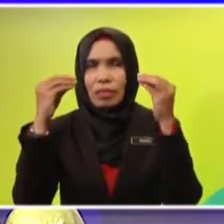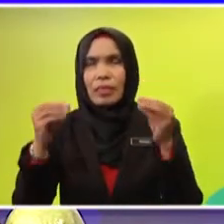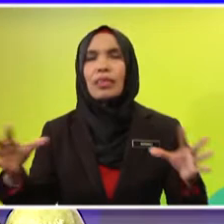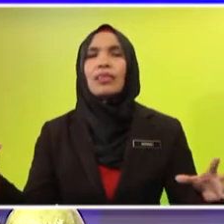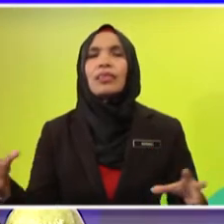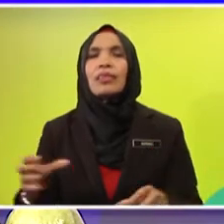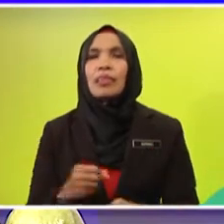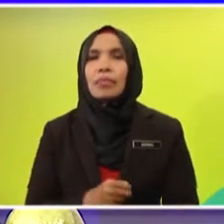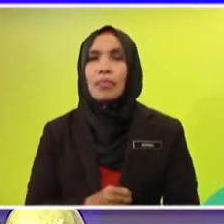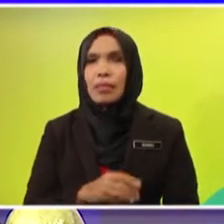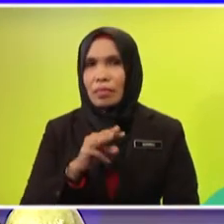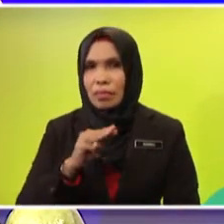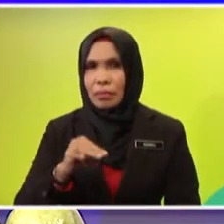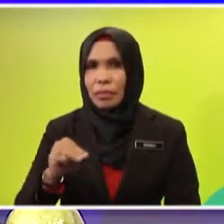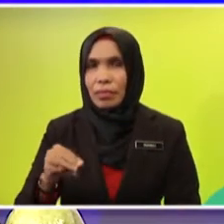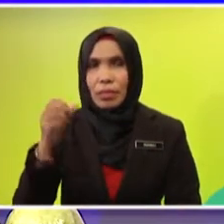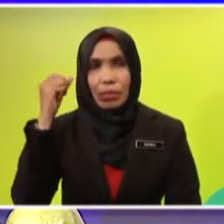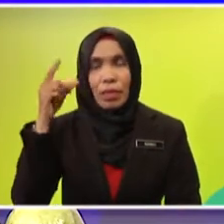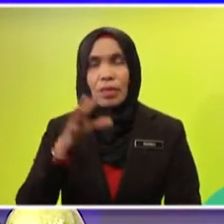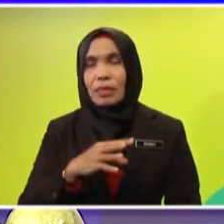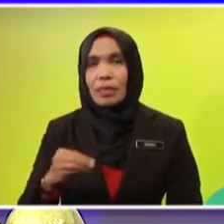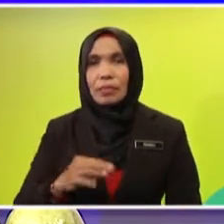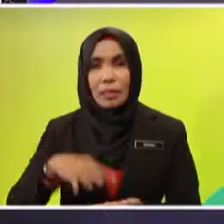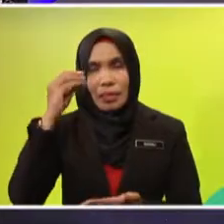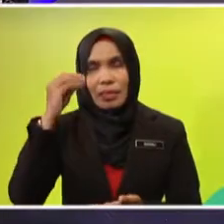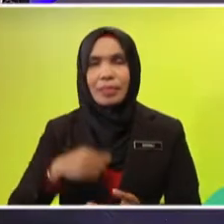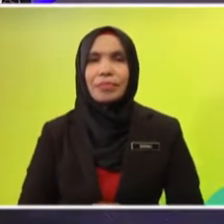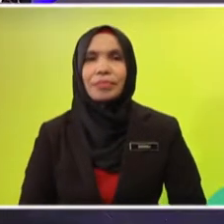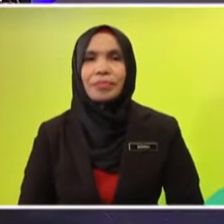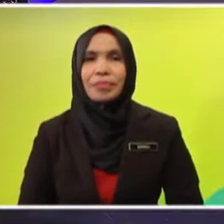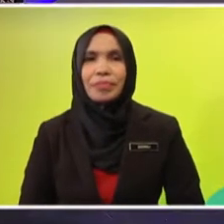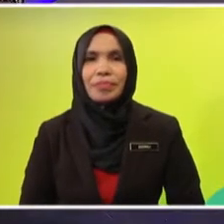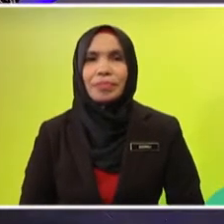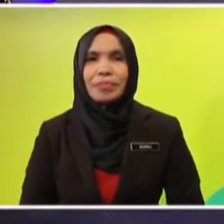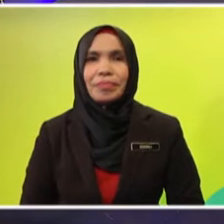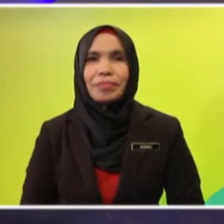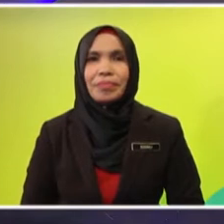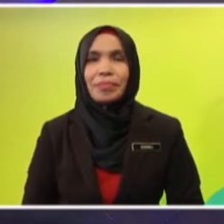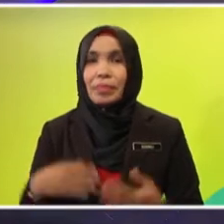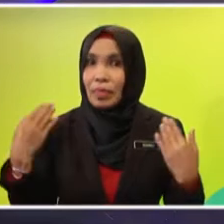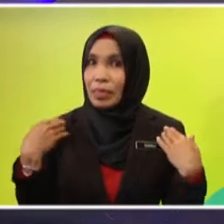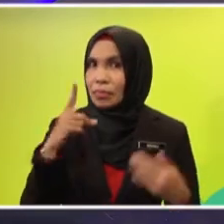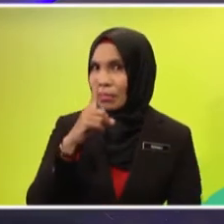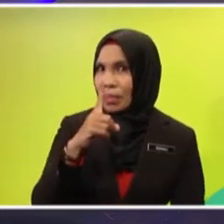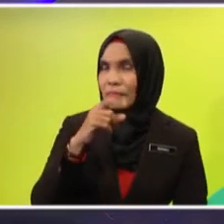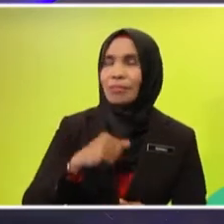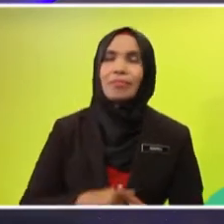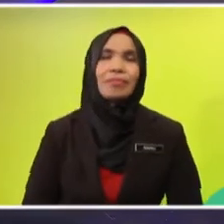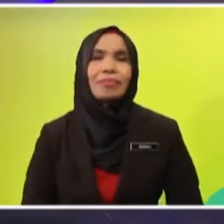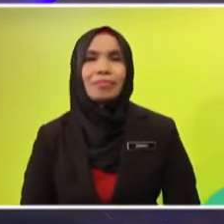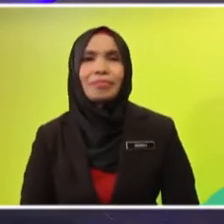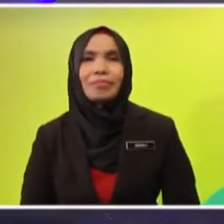pengajar yang baik untuk mereka diluar sana Jadi sudah kita tinggalkan Anda kita disediakan 1password dengar